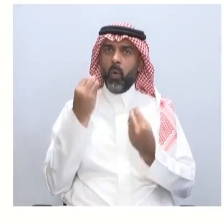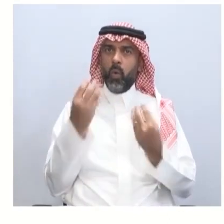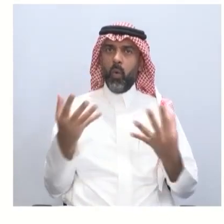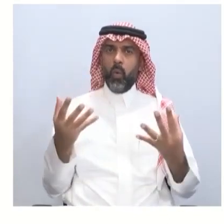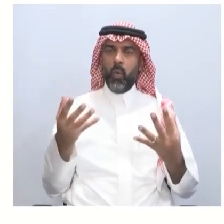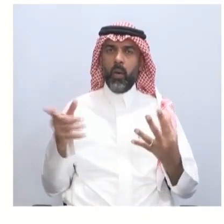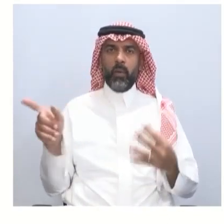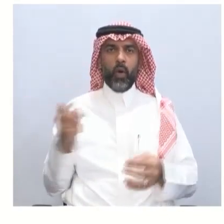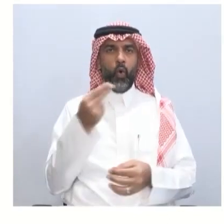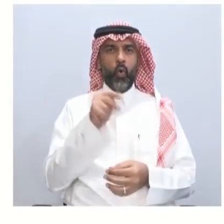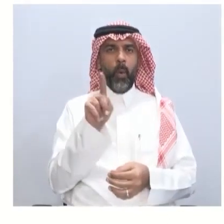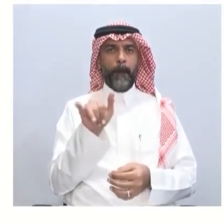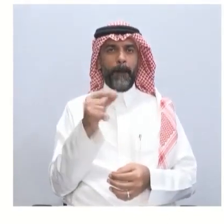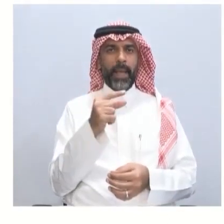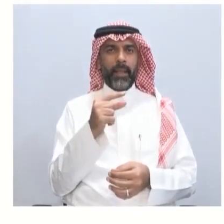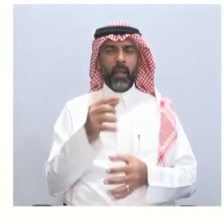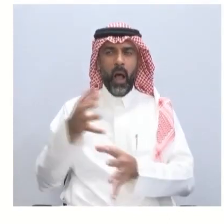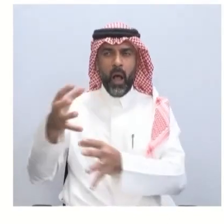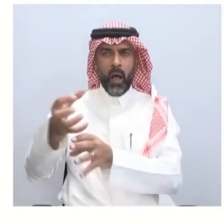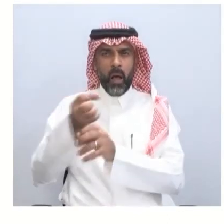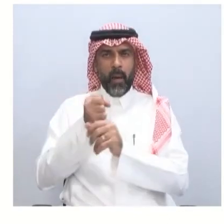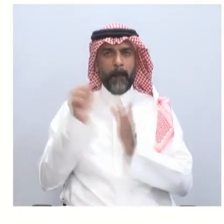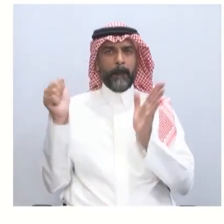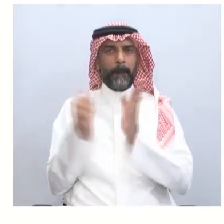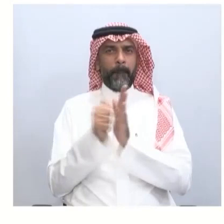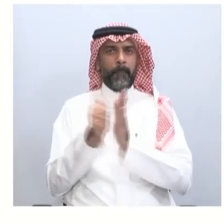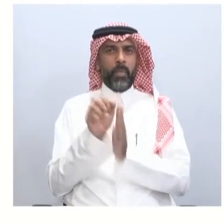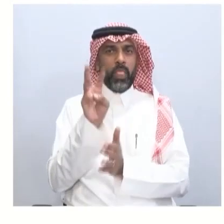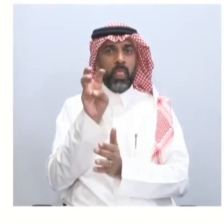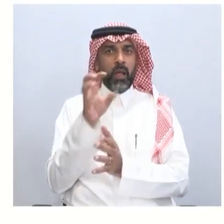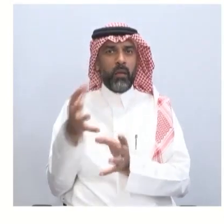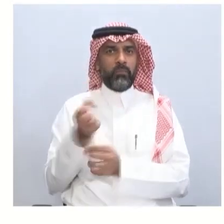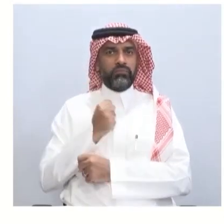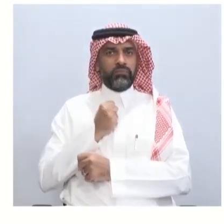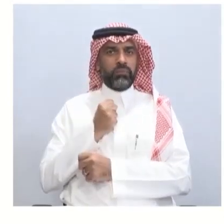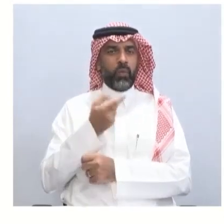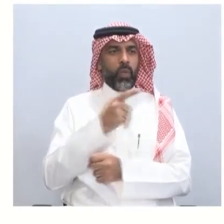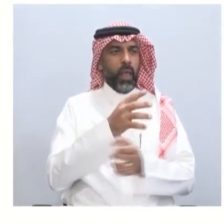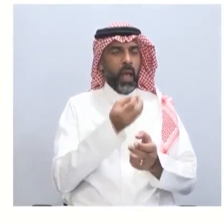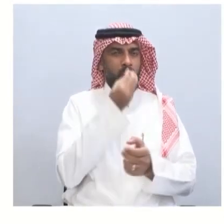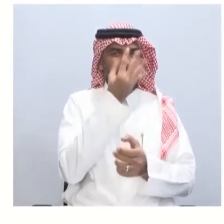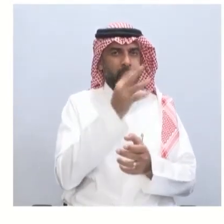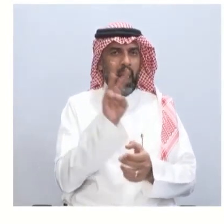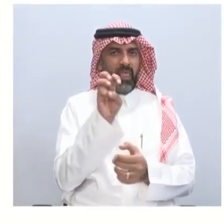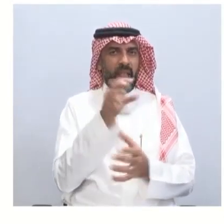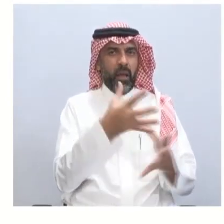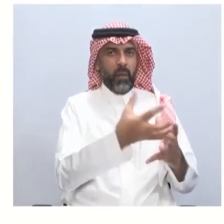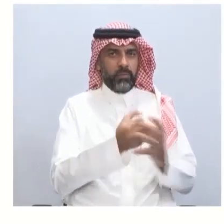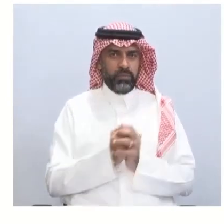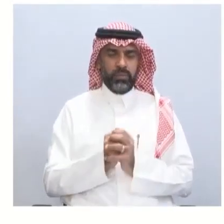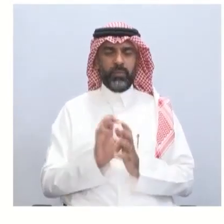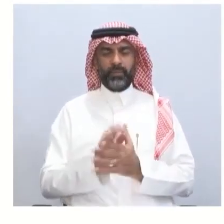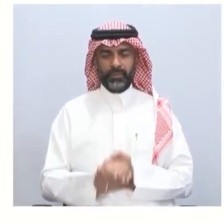30 دارا و30 حديقه طيب ابنا وبنات الطلاب بعد ذلك